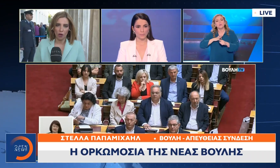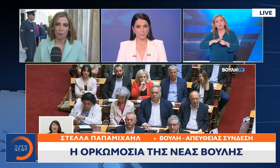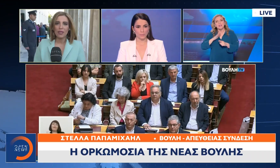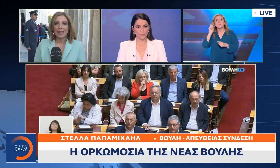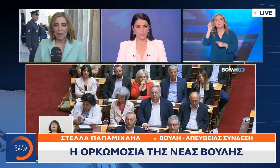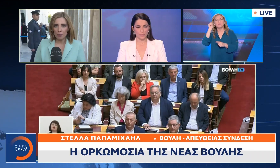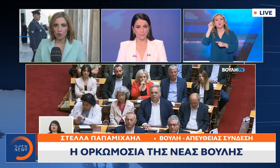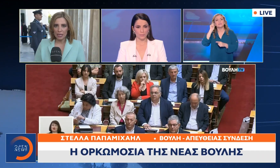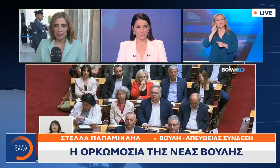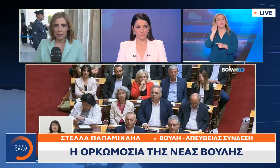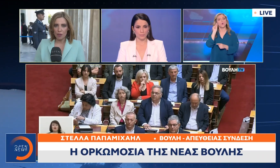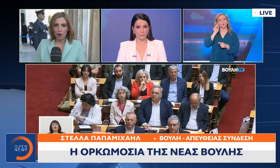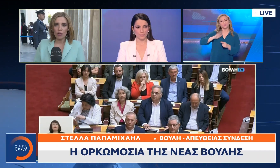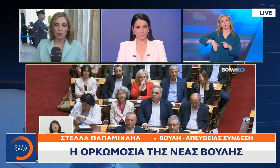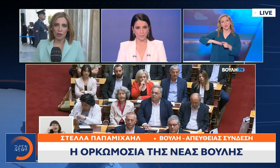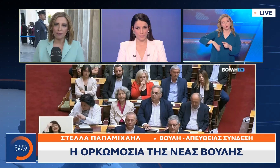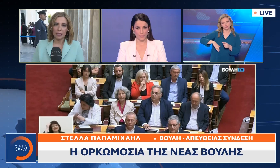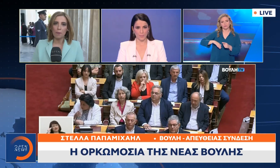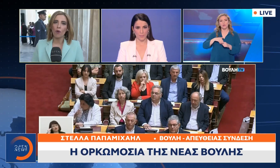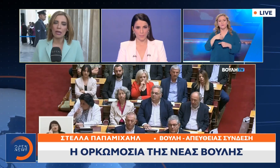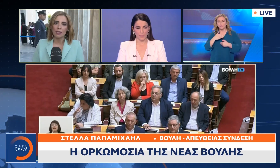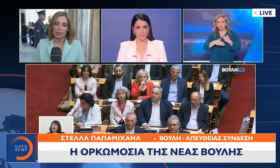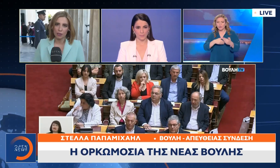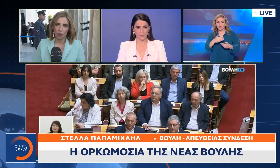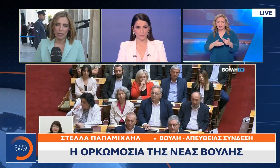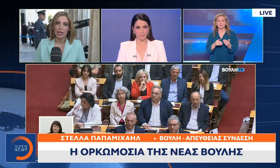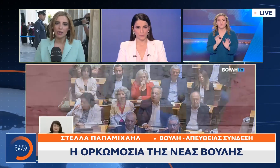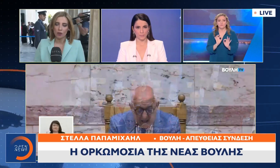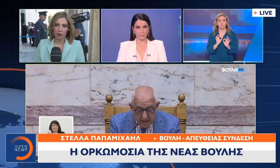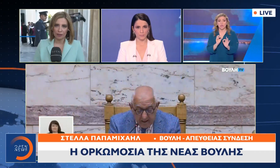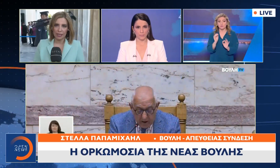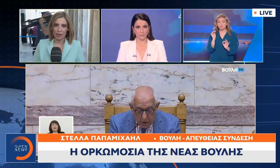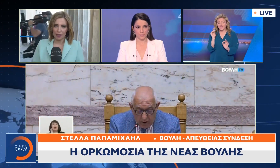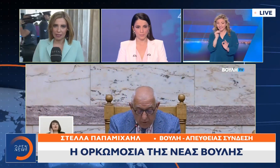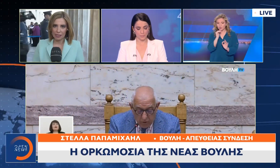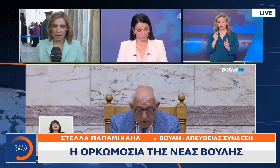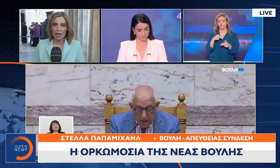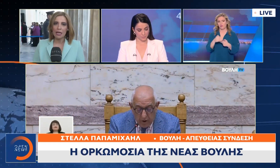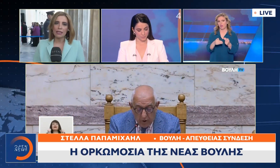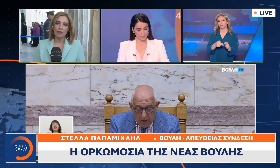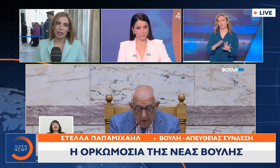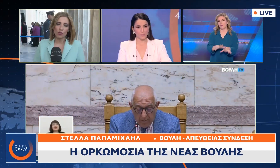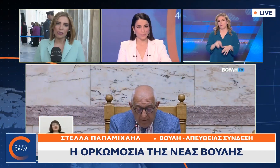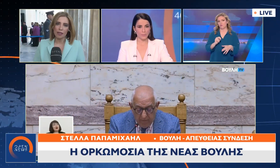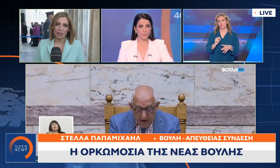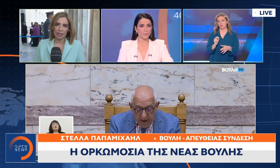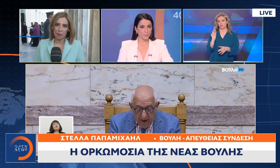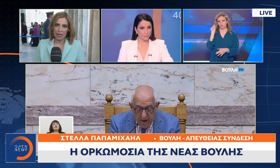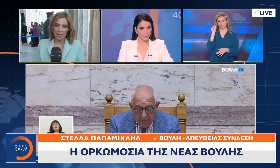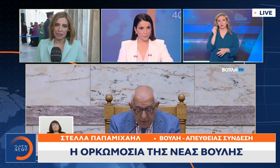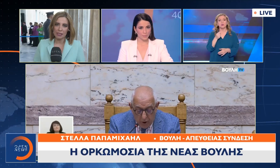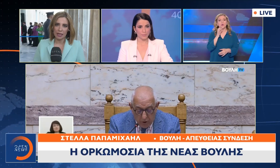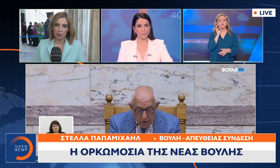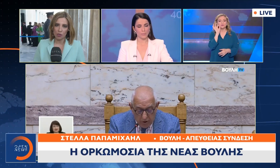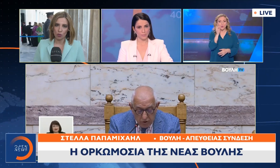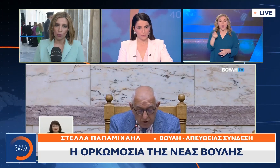πολιτικό όρκο. Και κάπως έτσι θα ολοκληρωθεί αυτή η πολύ σύντομη κοινοβουλευτική διαδικασία για να φτάσουμε στην αυριανή